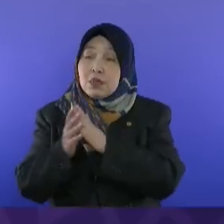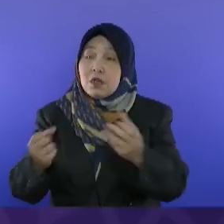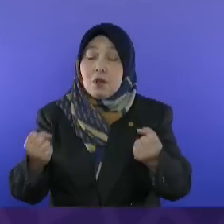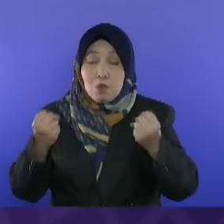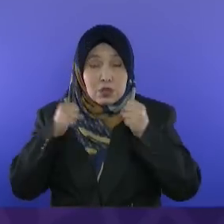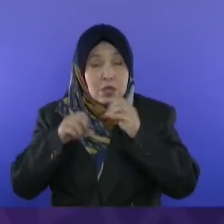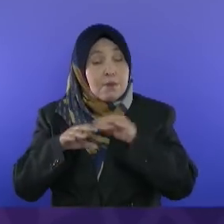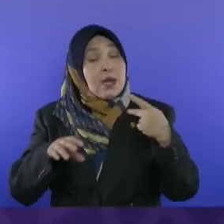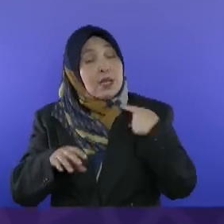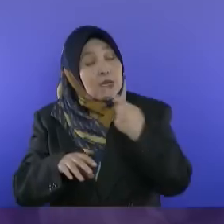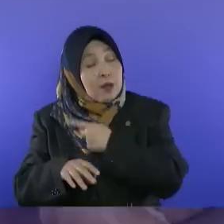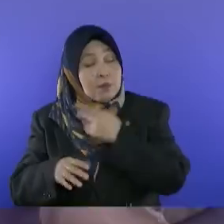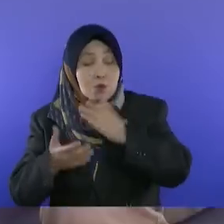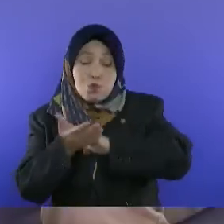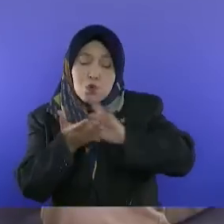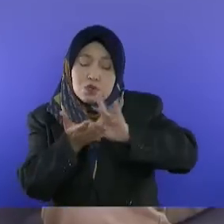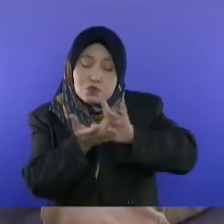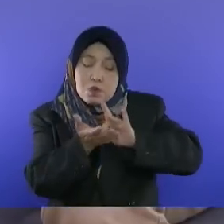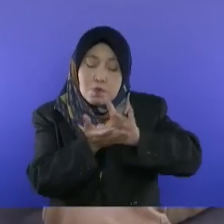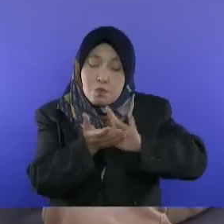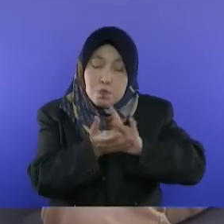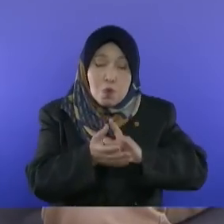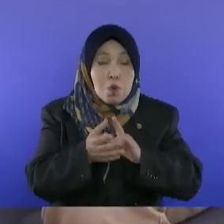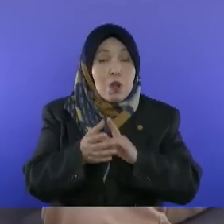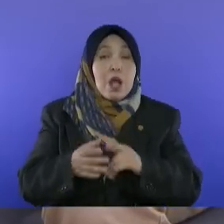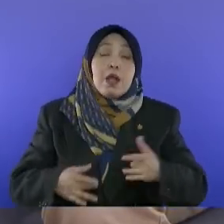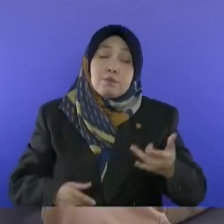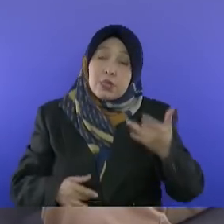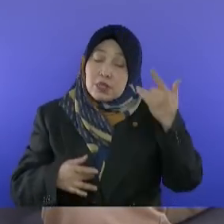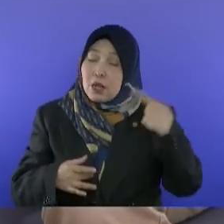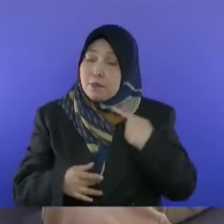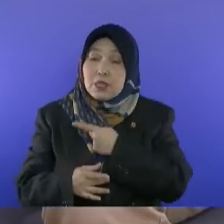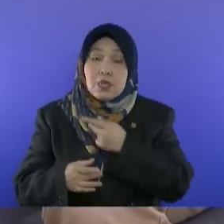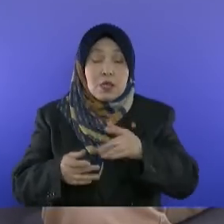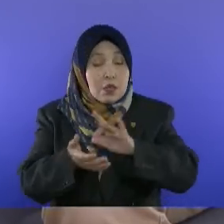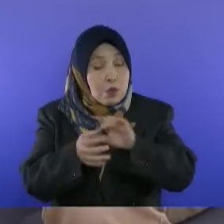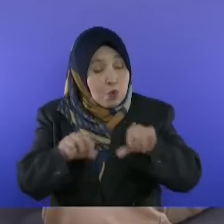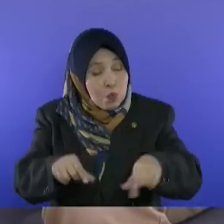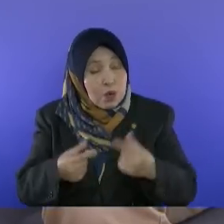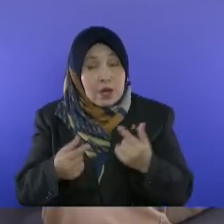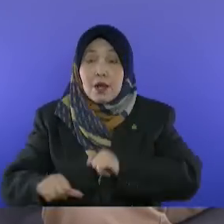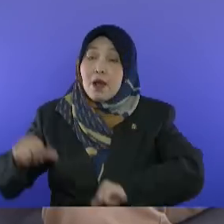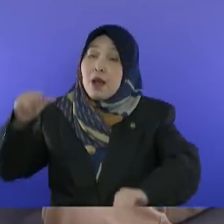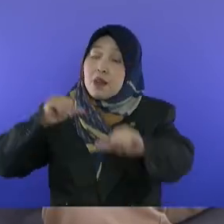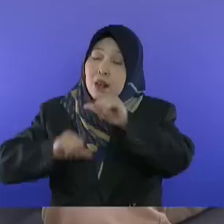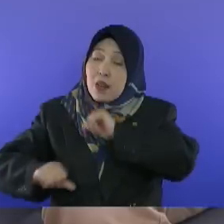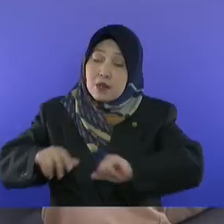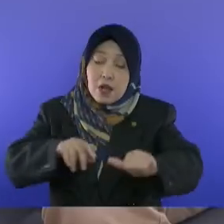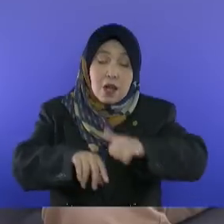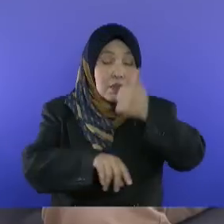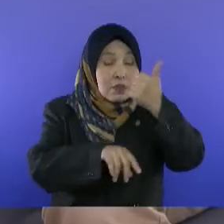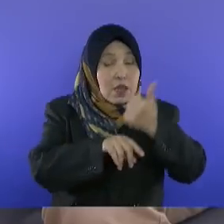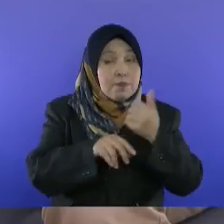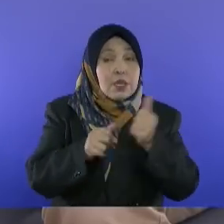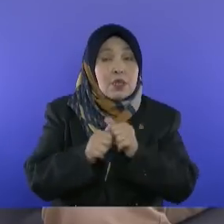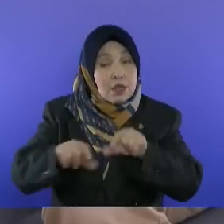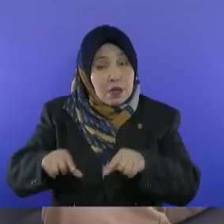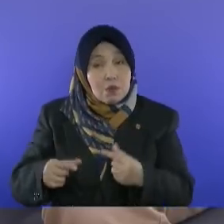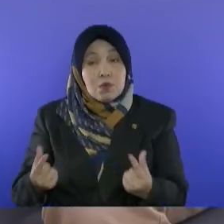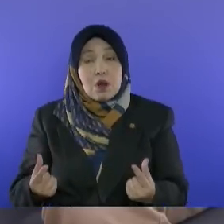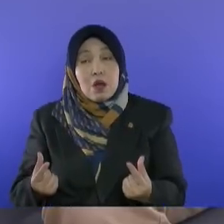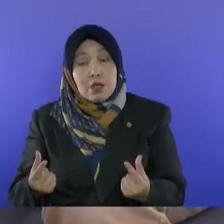kami ya Allah dan bukan hati kami dengan Alquran Ya Allah rahmatilah kami dengan Alquran Ya Allah akhlak dan adabkanlah kami dengan Alquran